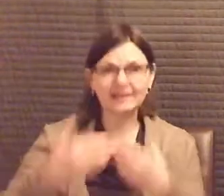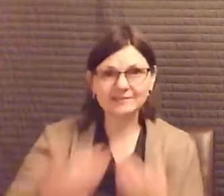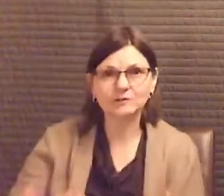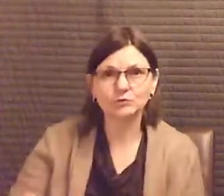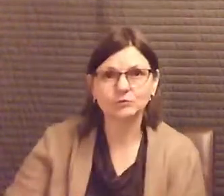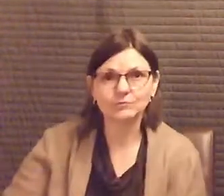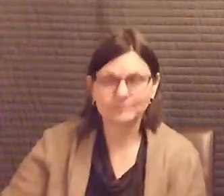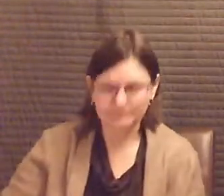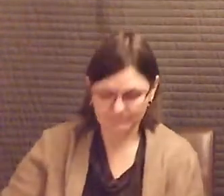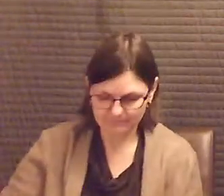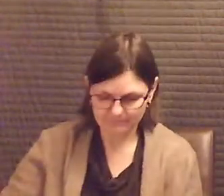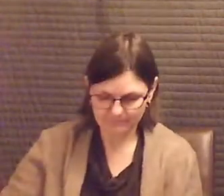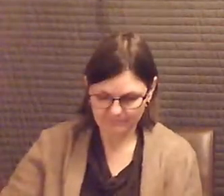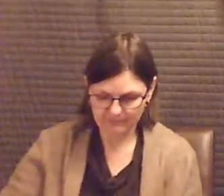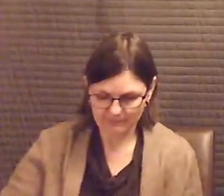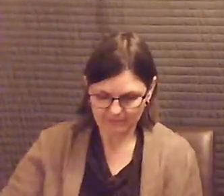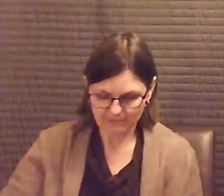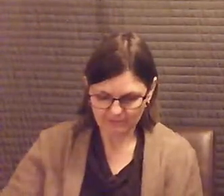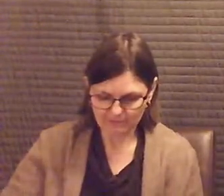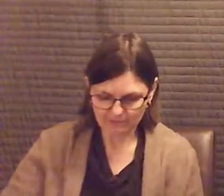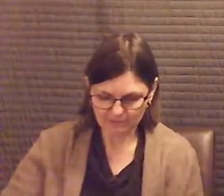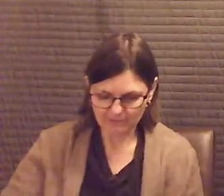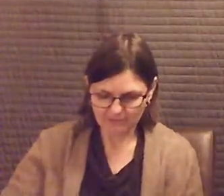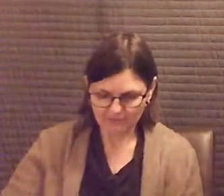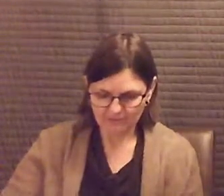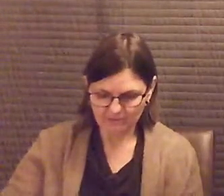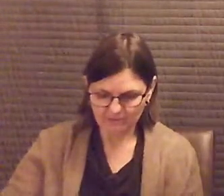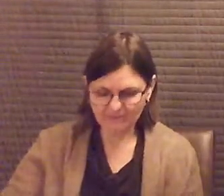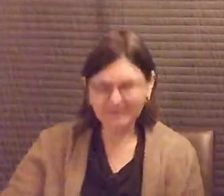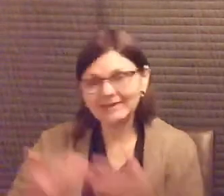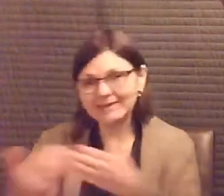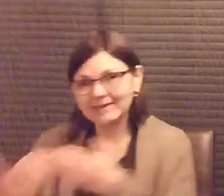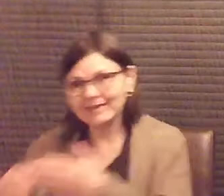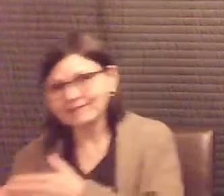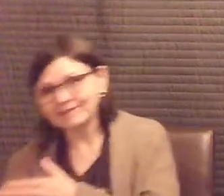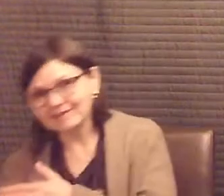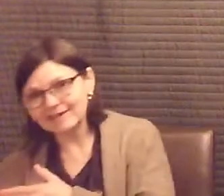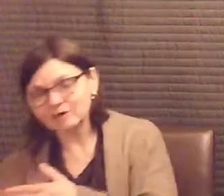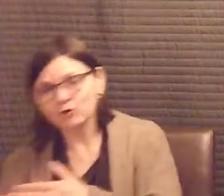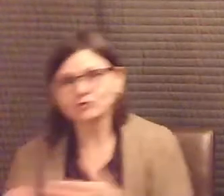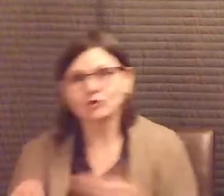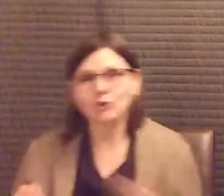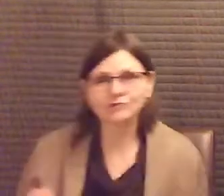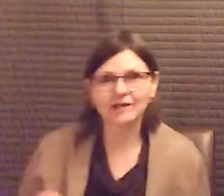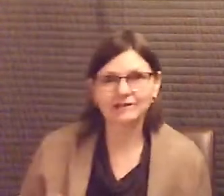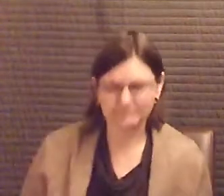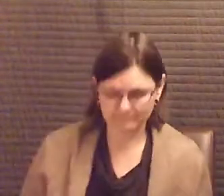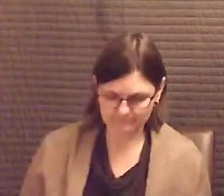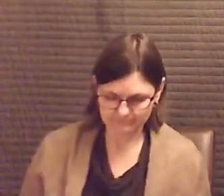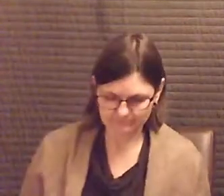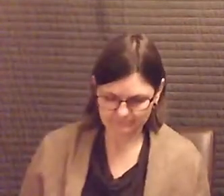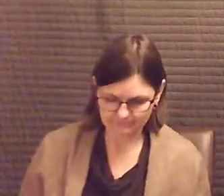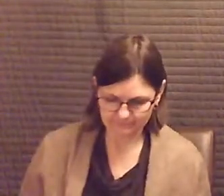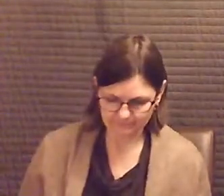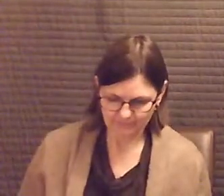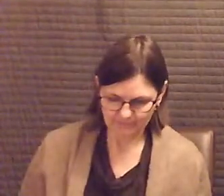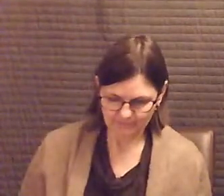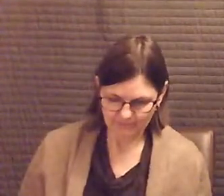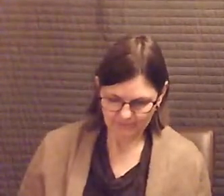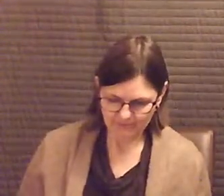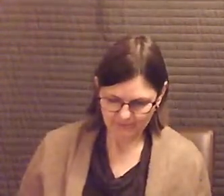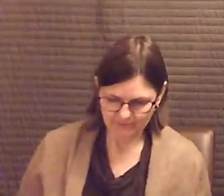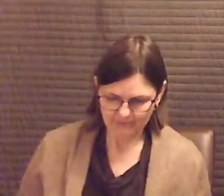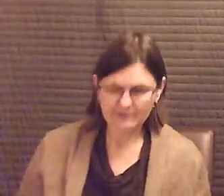herhaalde zich nu hoe dit mobiele je minder worden wel die niet in dieren god gelooft dat weer je zien dat ie